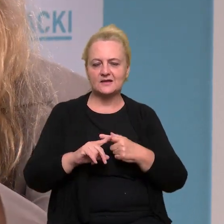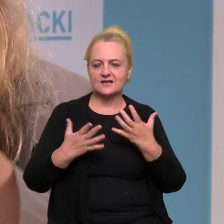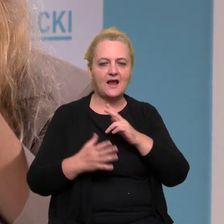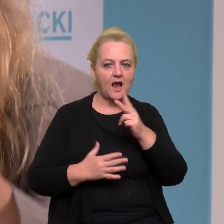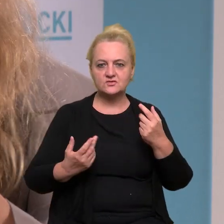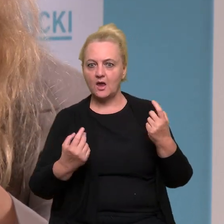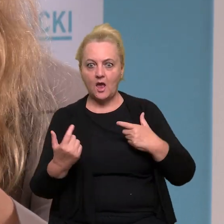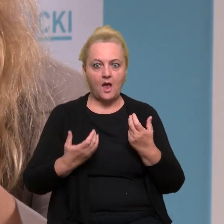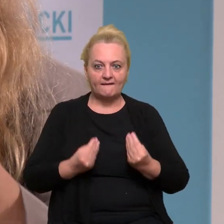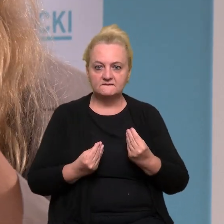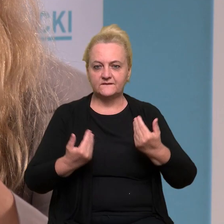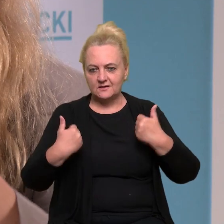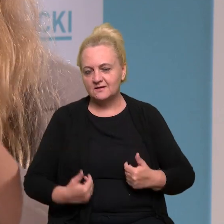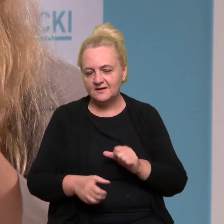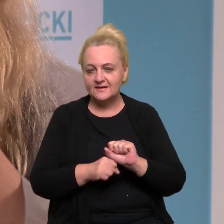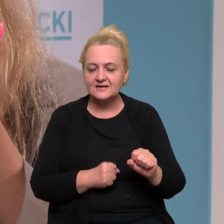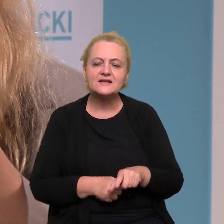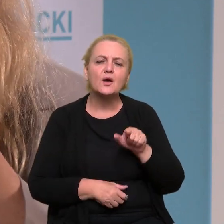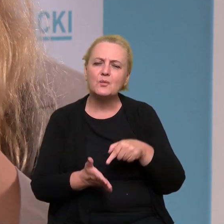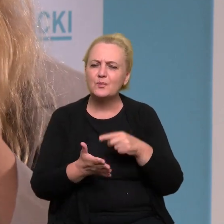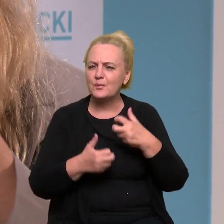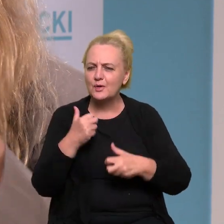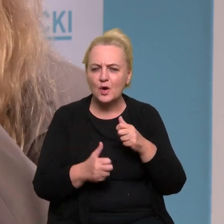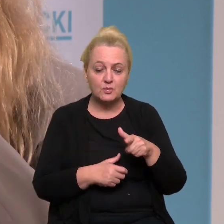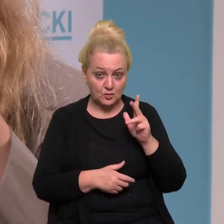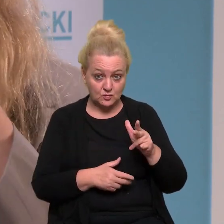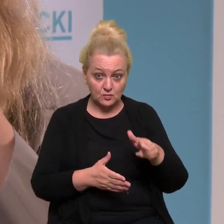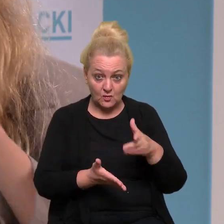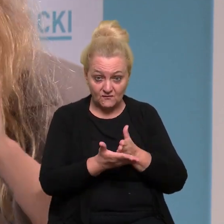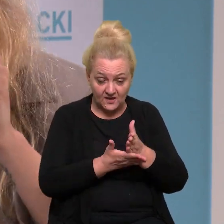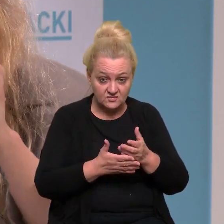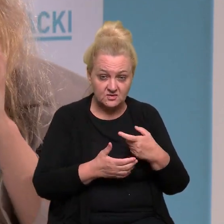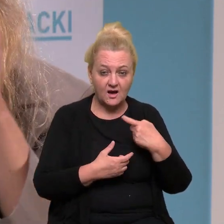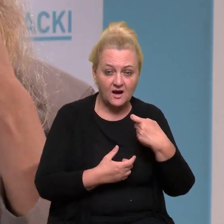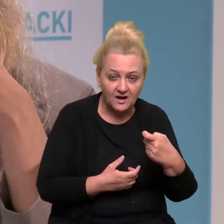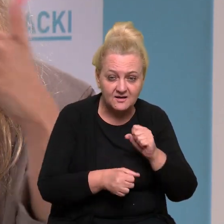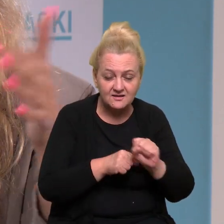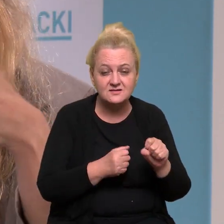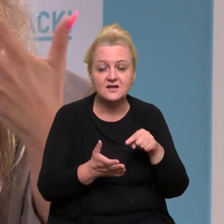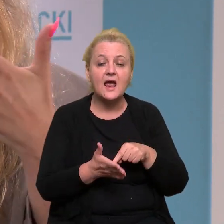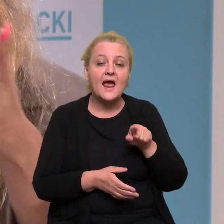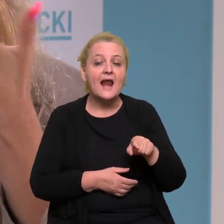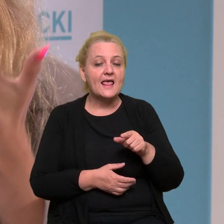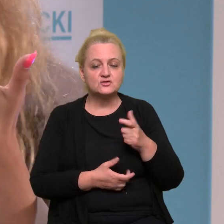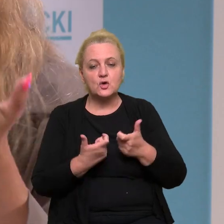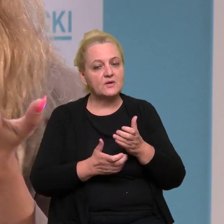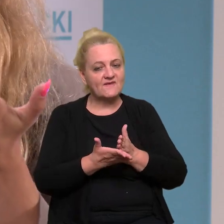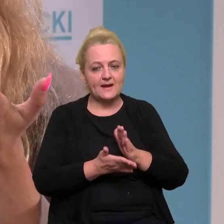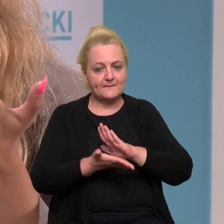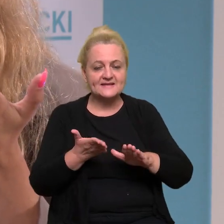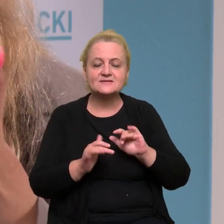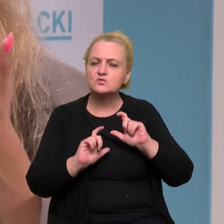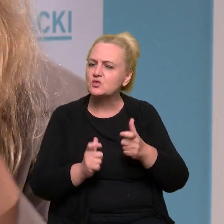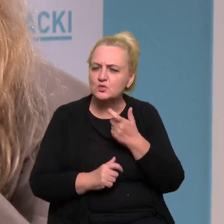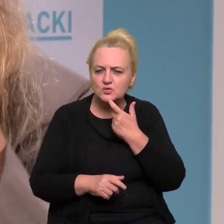pożądać. Problem jest taki, jeżeli ktoś w to wpadnie, uwierzy w to, co to znaczy nie uwierzyć w to, bo jednocześnie wszystko